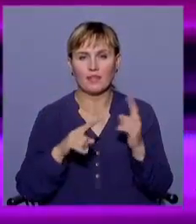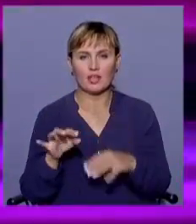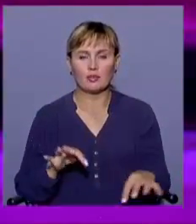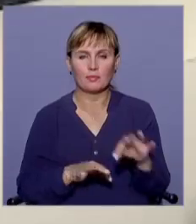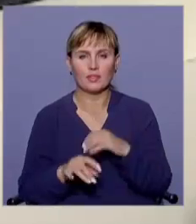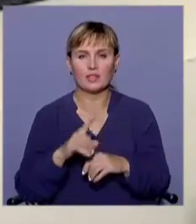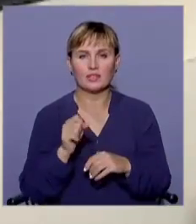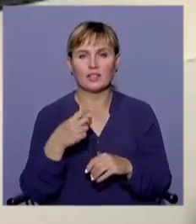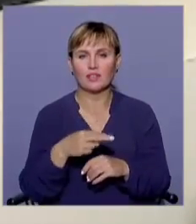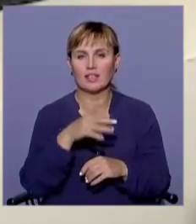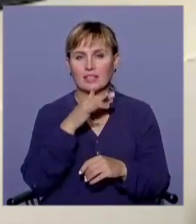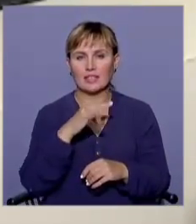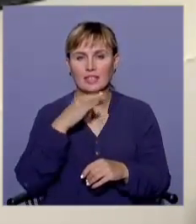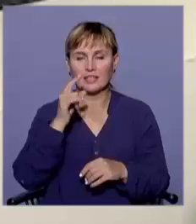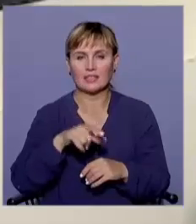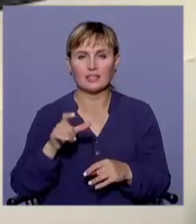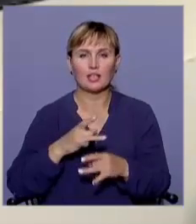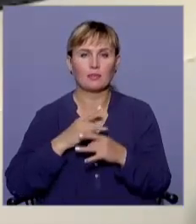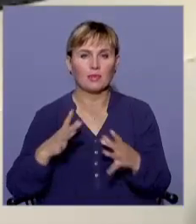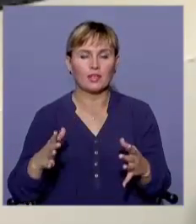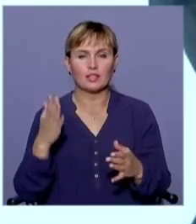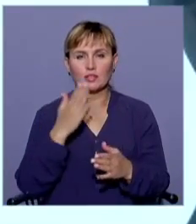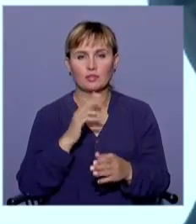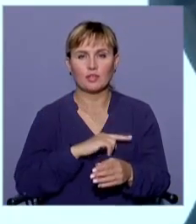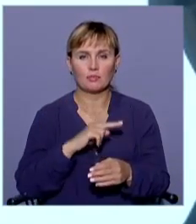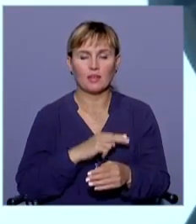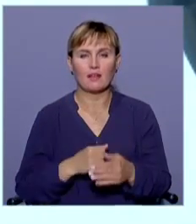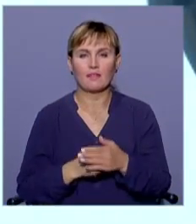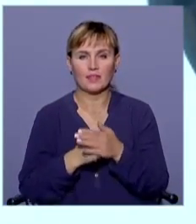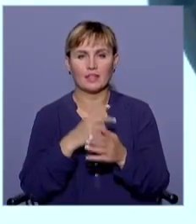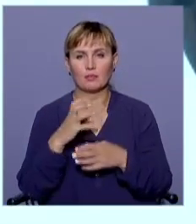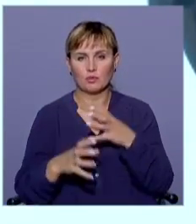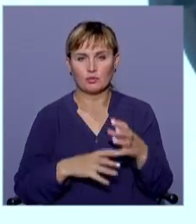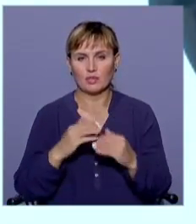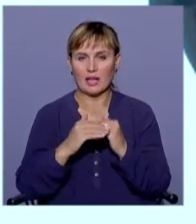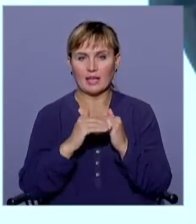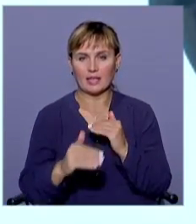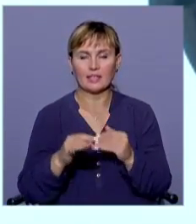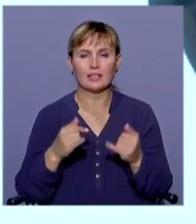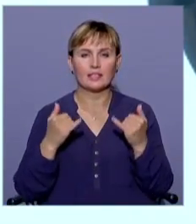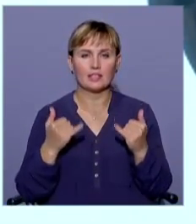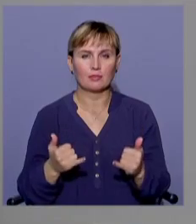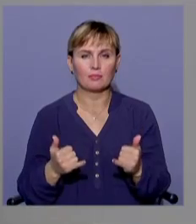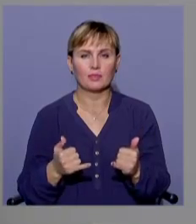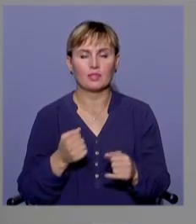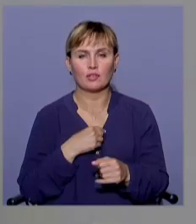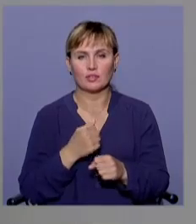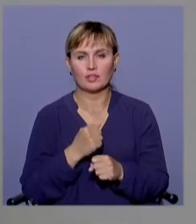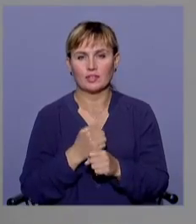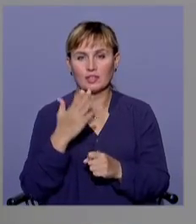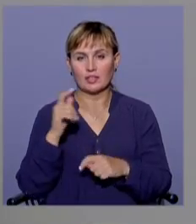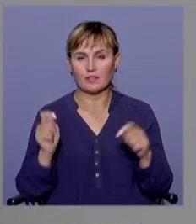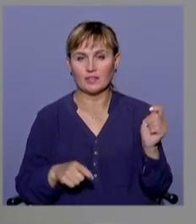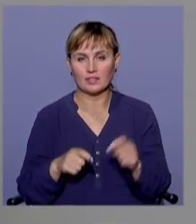За два десятка лет казахстанский праздник кино заработал авторитет на международной арене. И теперь рвется в список